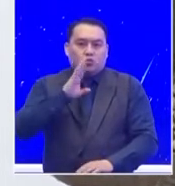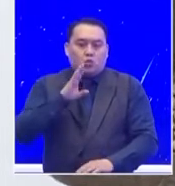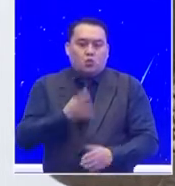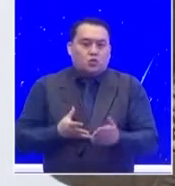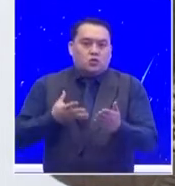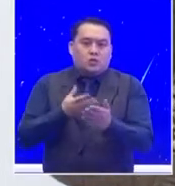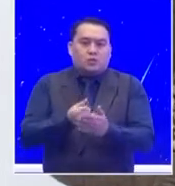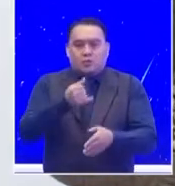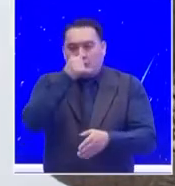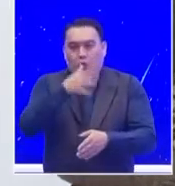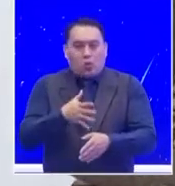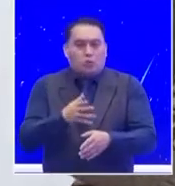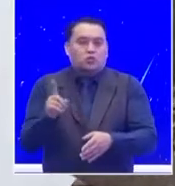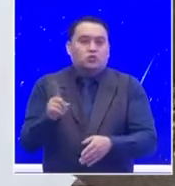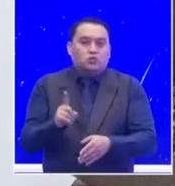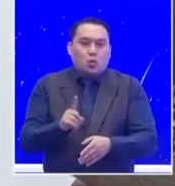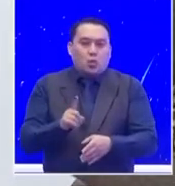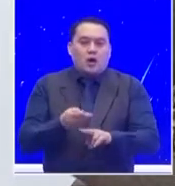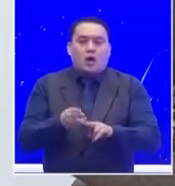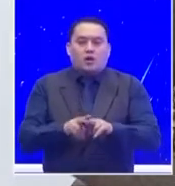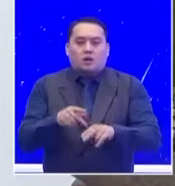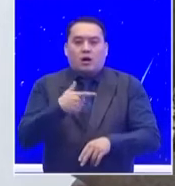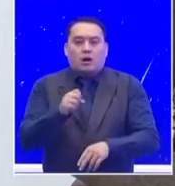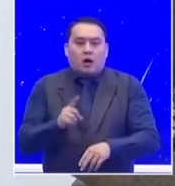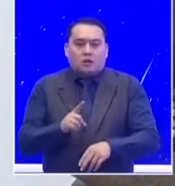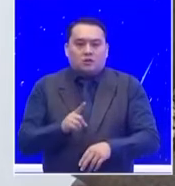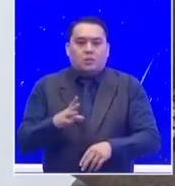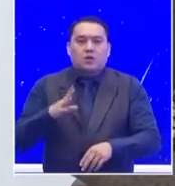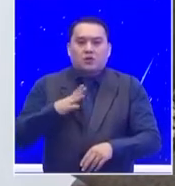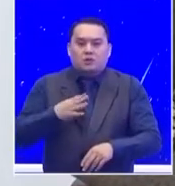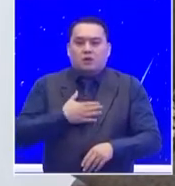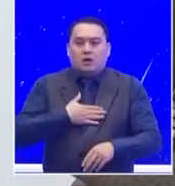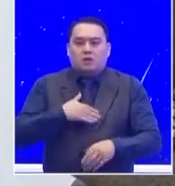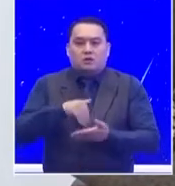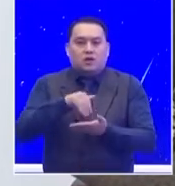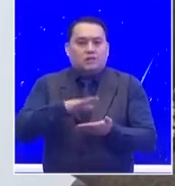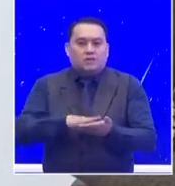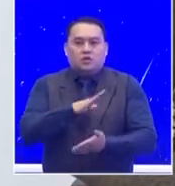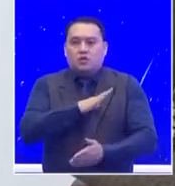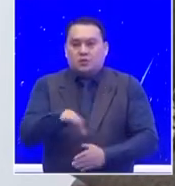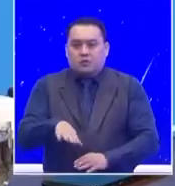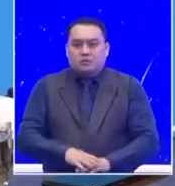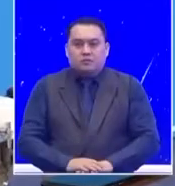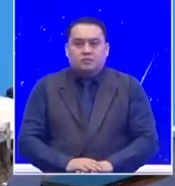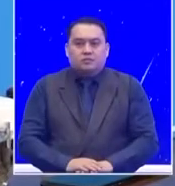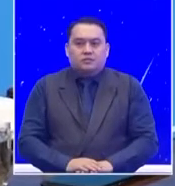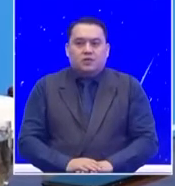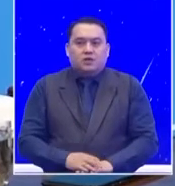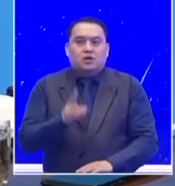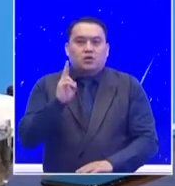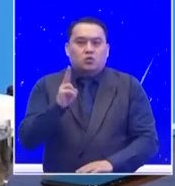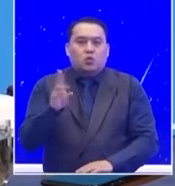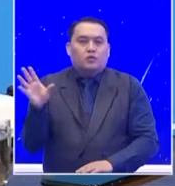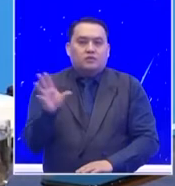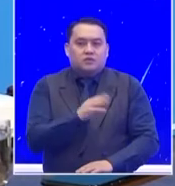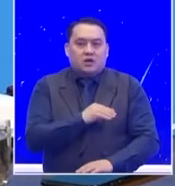Мы не смогли произвести оплату за свет, воду и газ, потому что, как оказалось, нас нигде не зарегистрировали. Все, кто в коттеджном